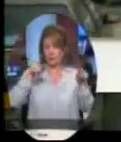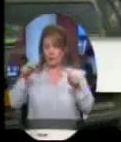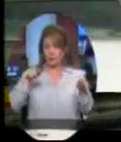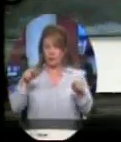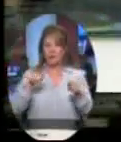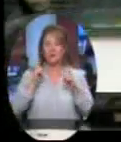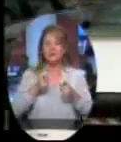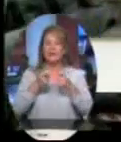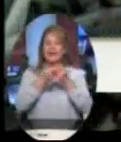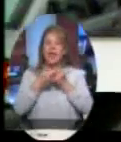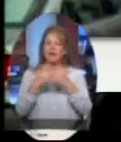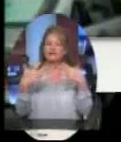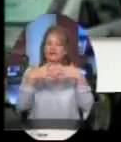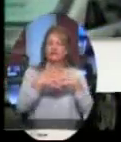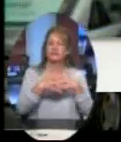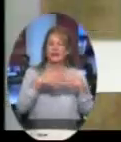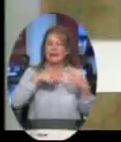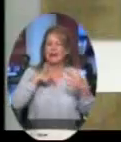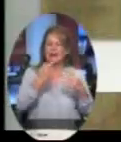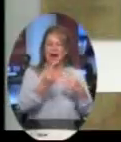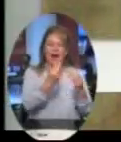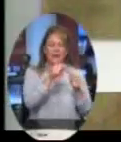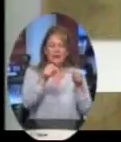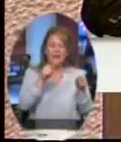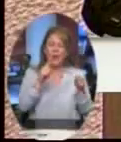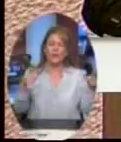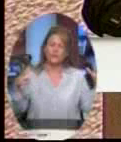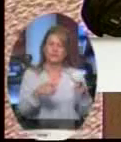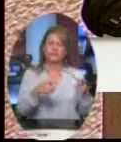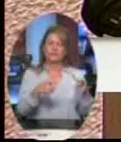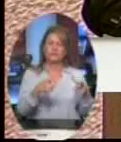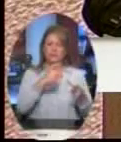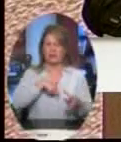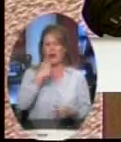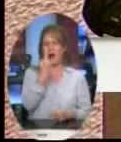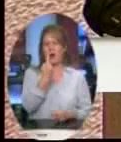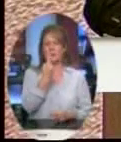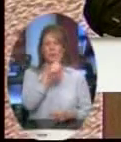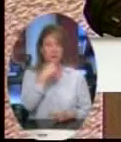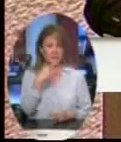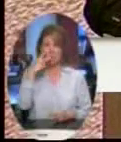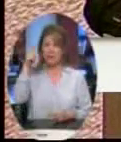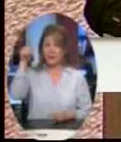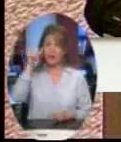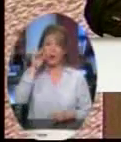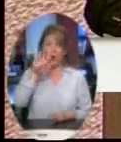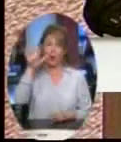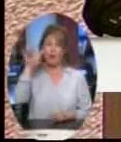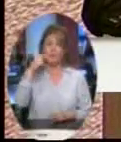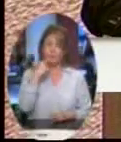לאחד מספר רשויות מקומיות לאשכולות אזוריות. ראינו את המודל הזה באירופה, זה אשכולות.